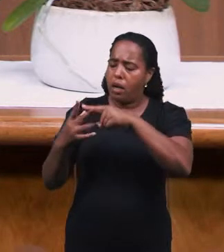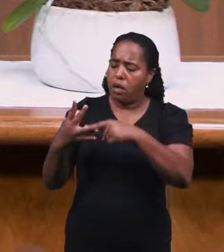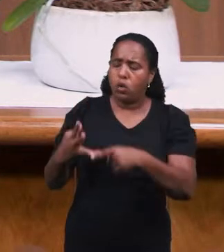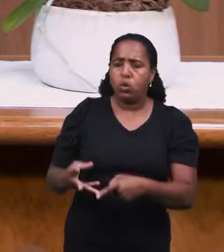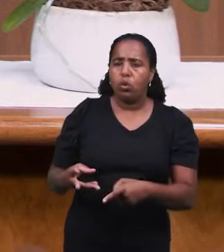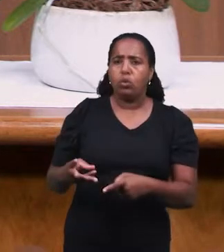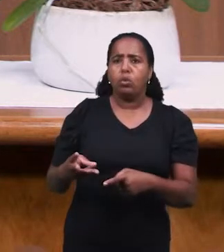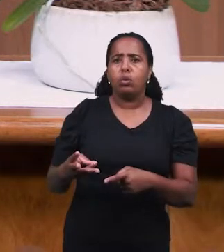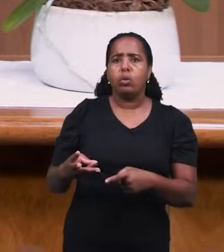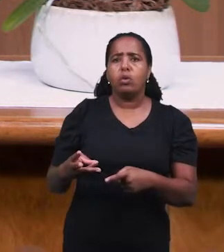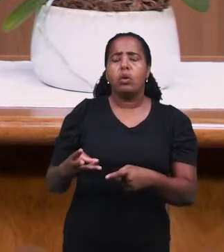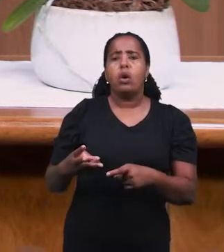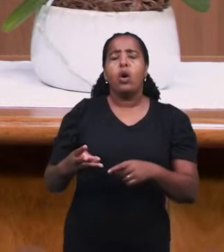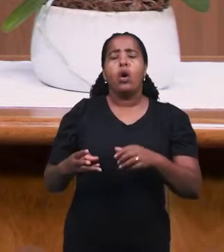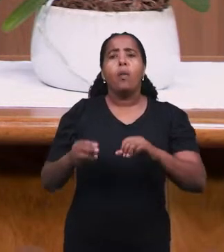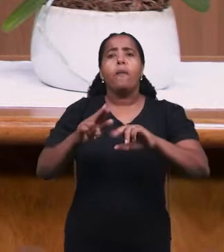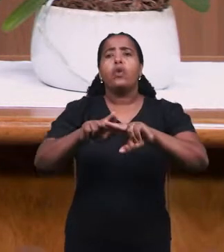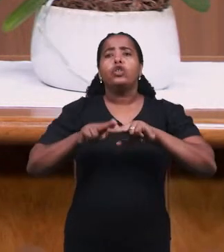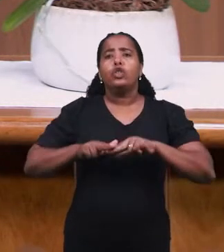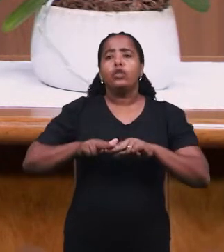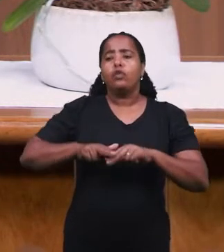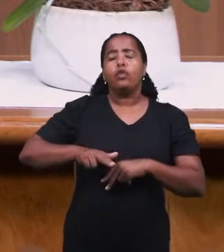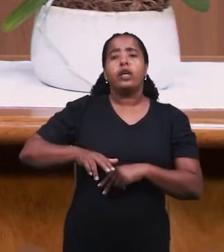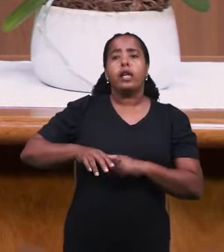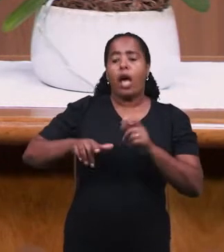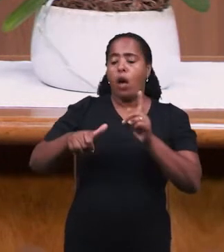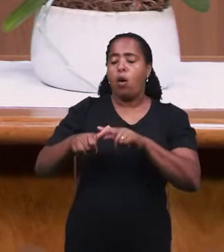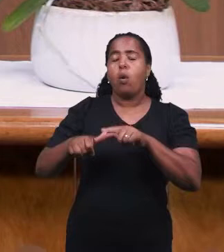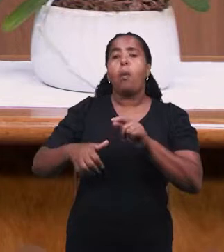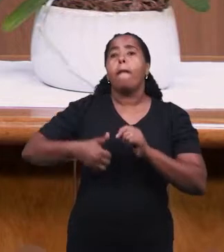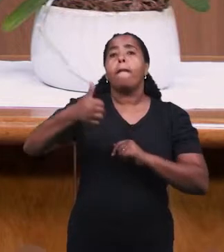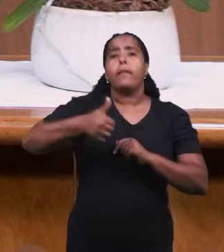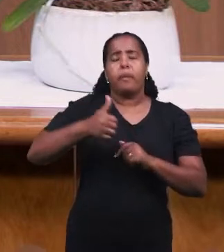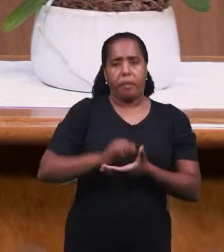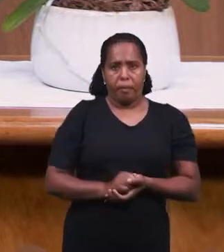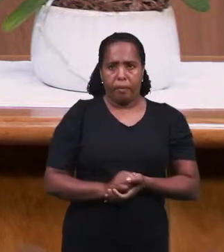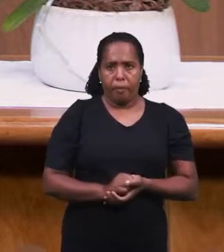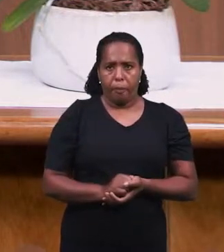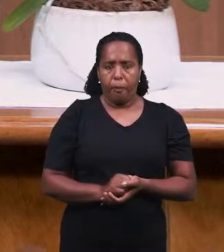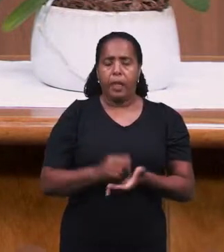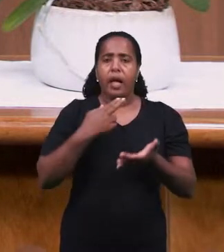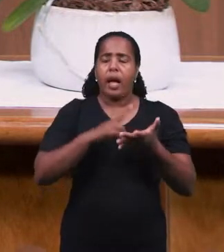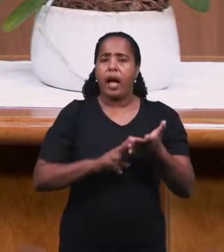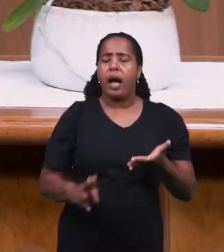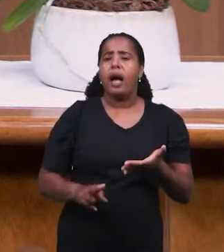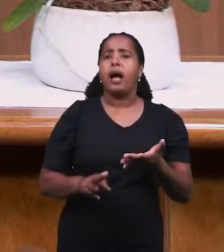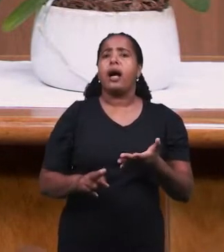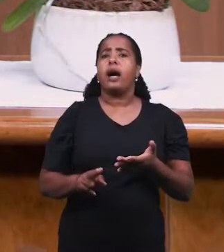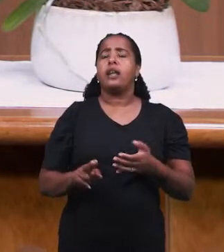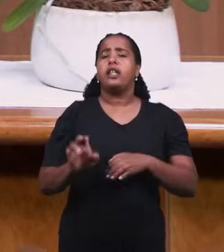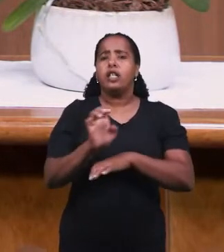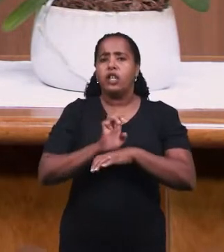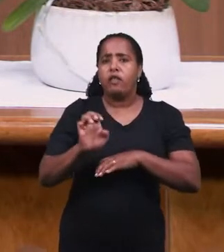va articuler avec les autres. C'est pour cela qu'il est appelé le premier doigt.